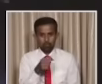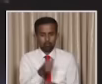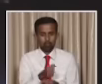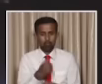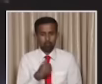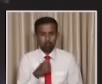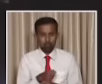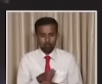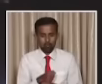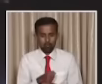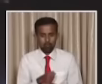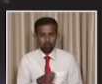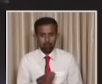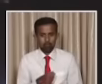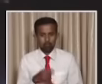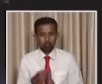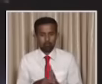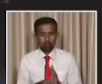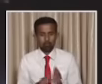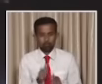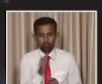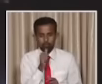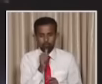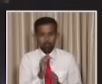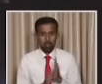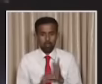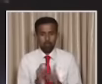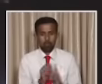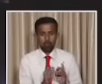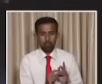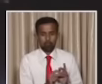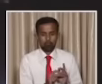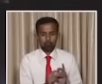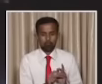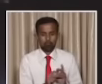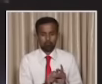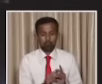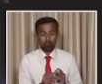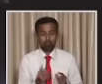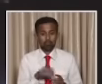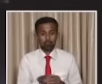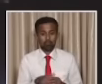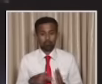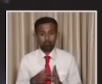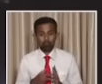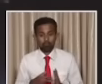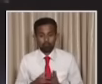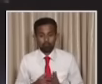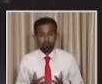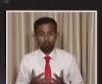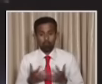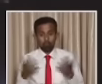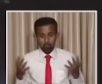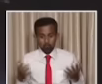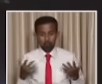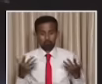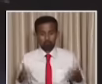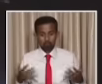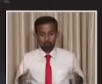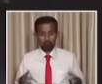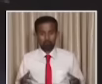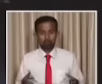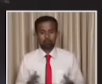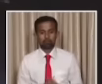අපේ ආණ්ඩුව වල මේ රටේ ජල සම්පාදන අමාත්‍යාංශේ හරහා විශාල ව්‍යාපෘති රාශියක් රට පුරා ගෙනිච්ච ඒක